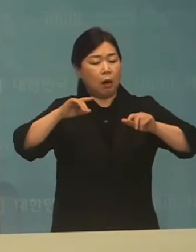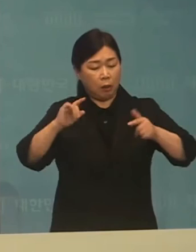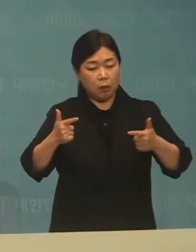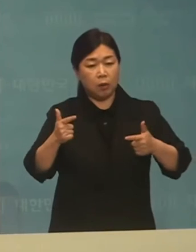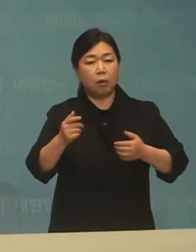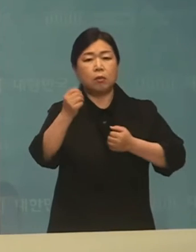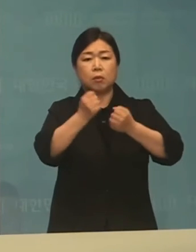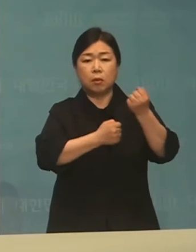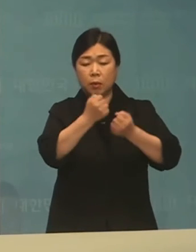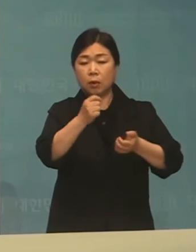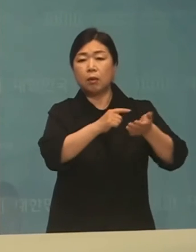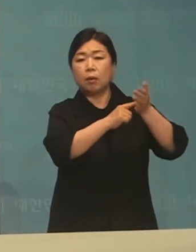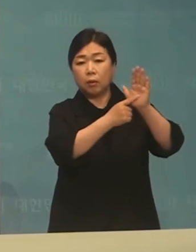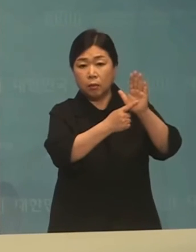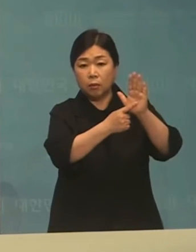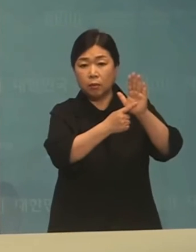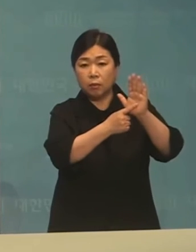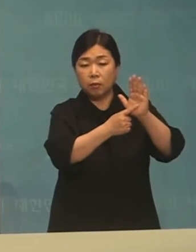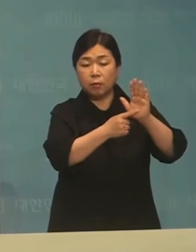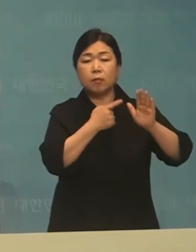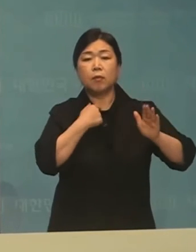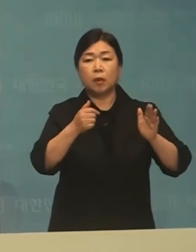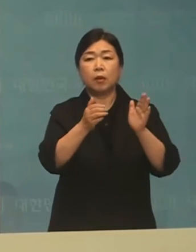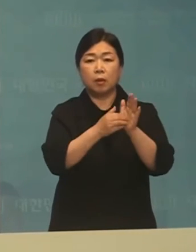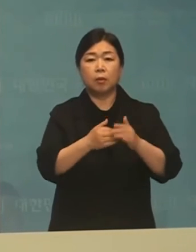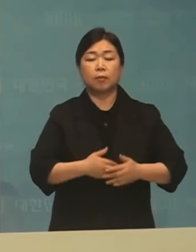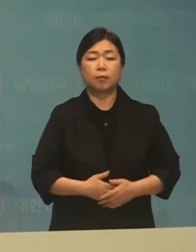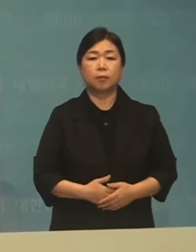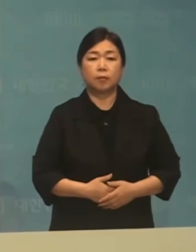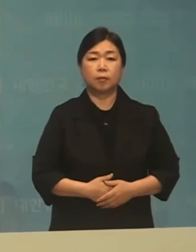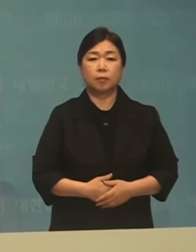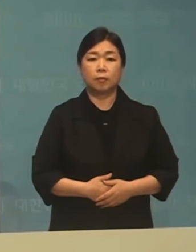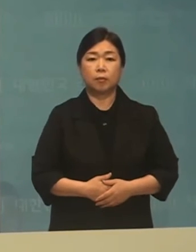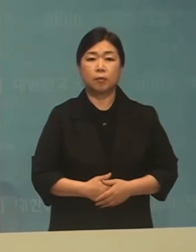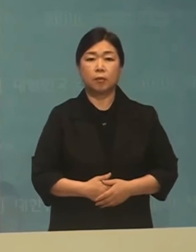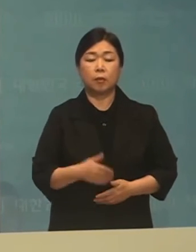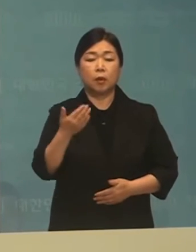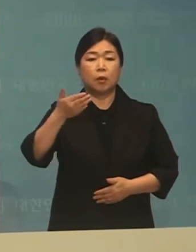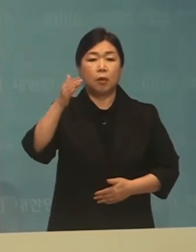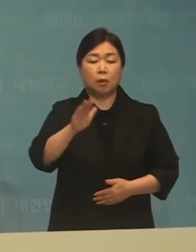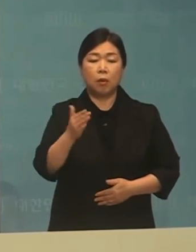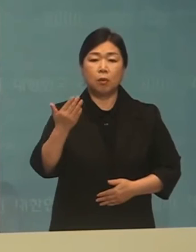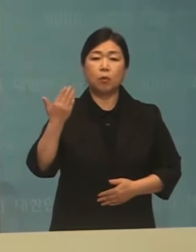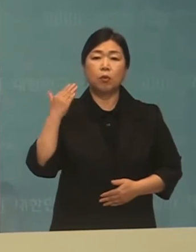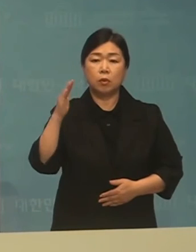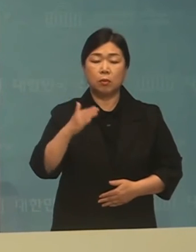아니다라고 해명하게 급급했었습니다. 그러나 요즘